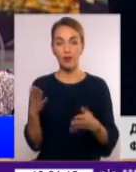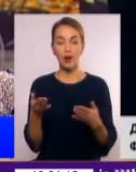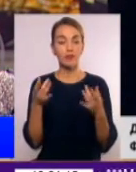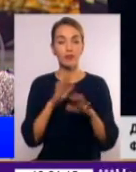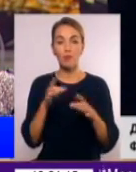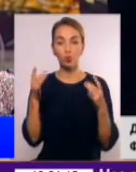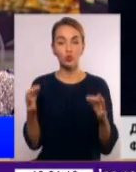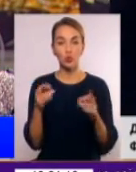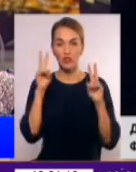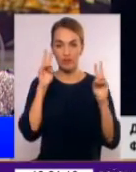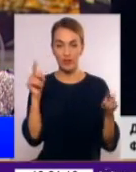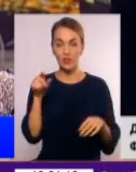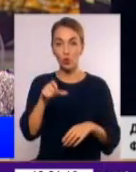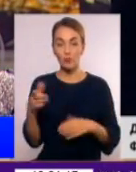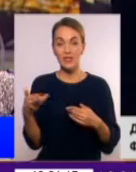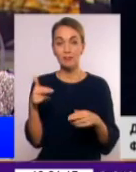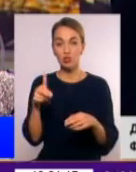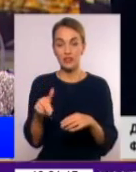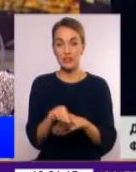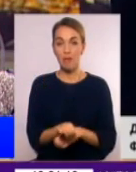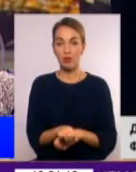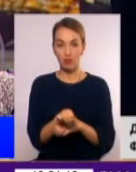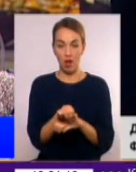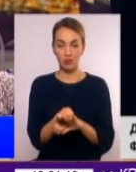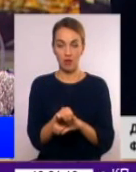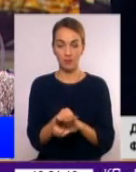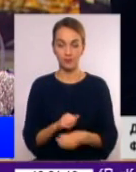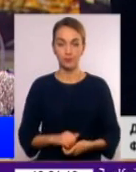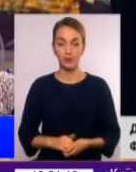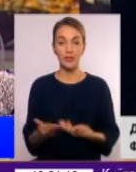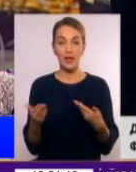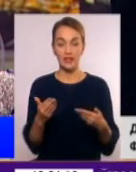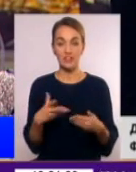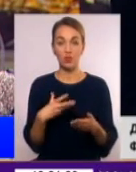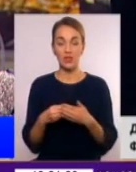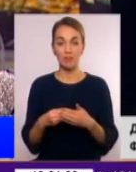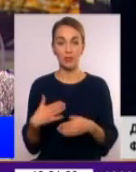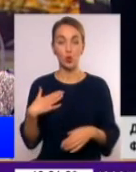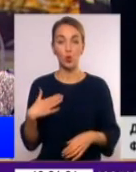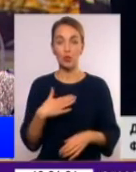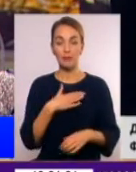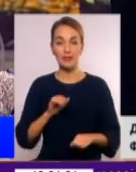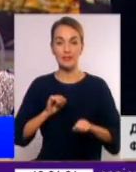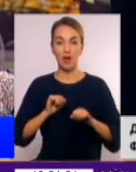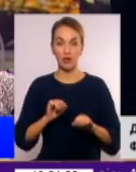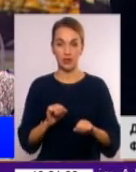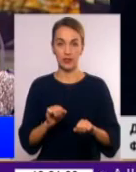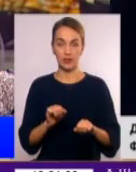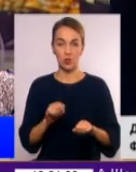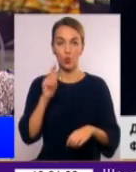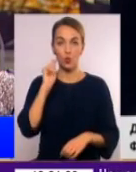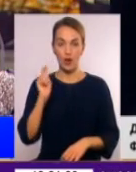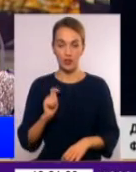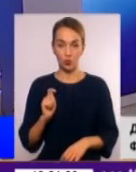не вміла. Тому що ті хлопці, які прийшли з Майдану, які, в принципі, своїми грудьми закрили